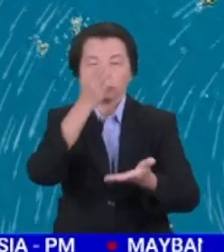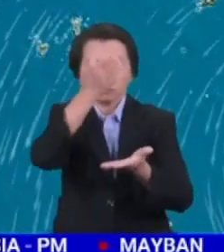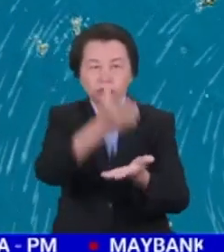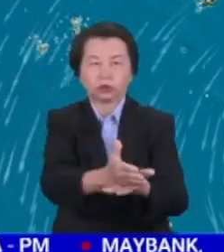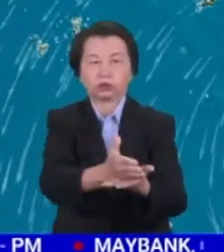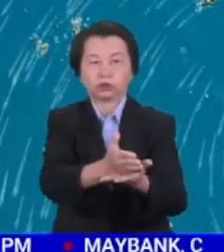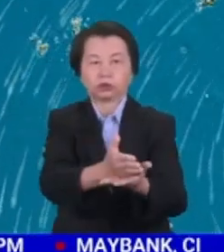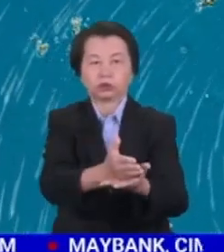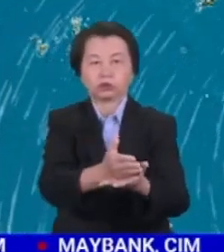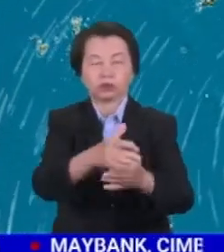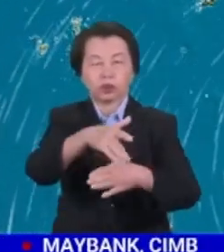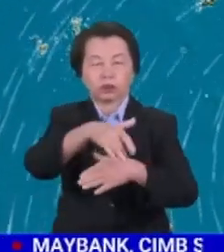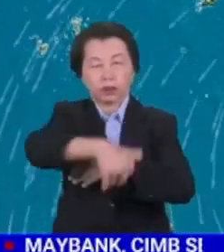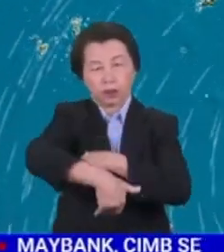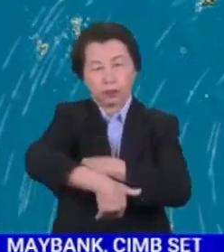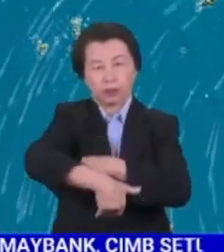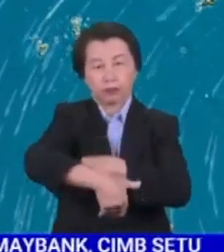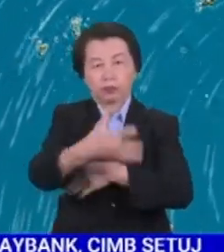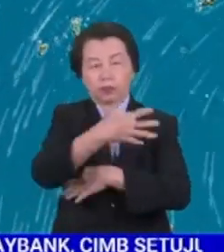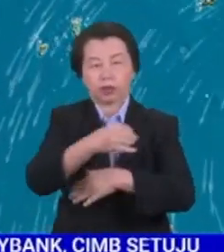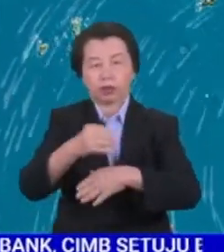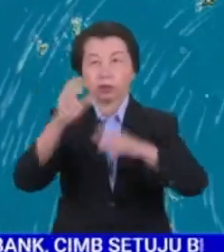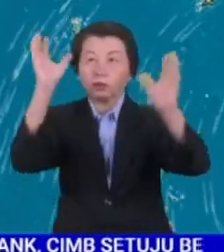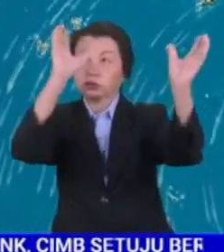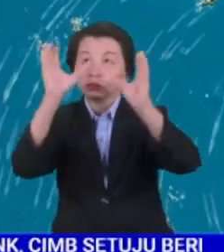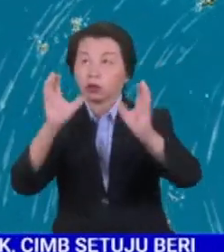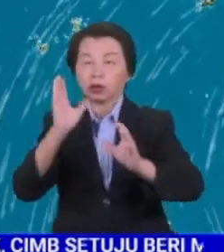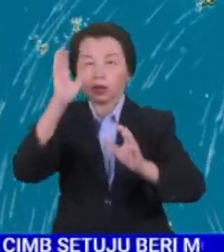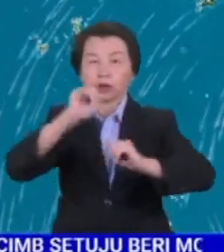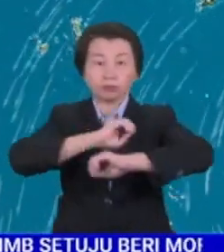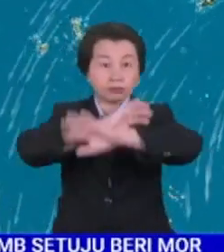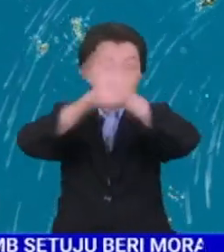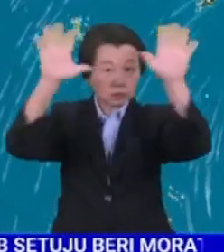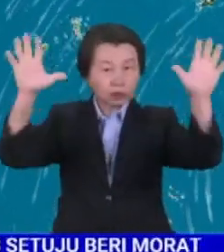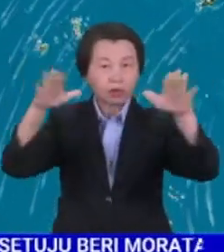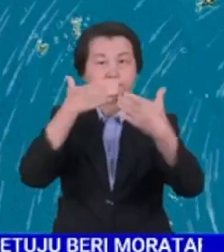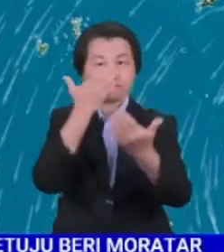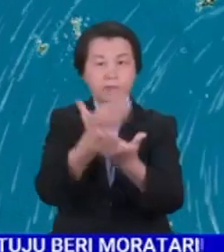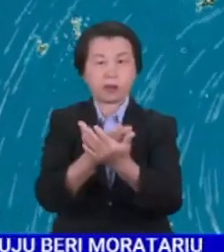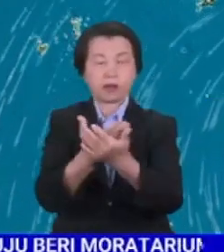beransur-ansur reda menjelang awal malam nanti, dan keadaan cuaca dijangka akan cerah dan baik